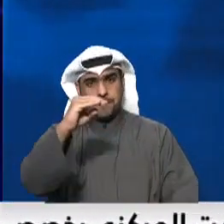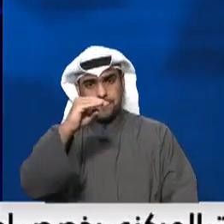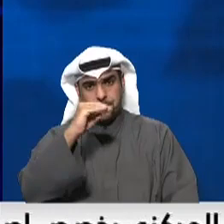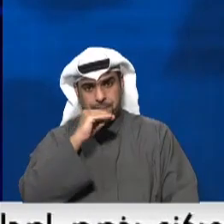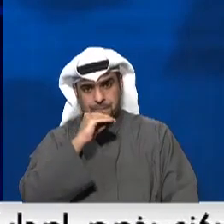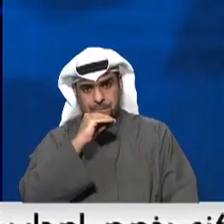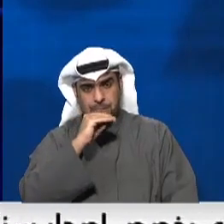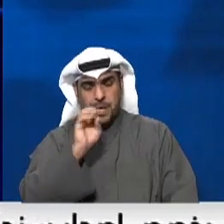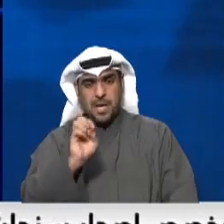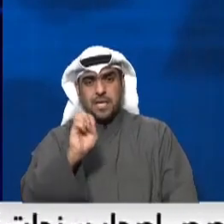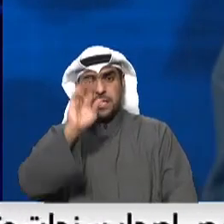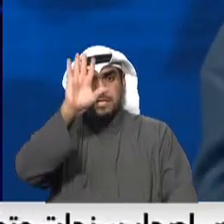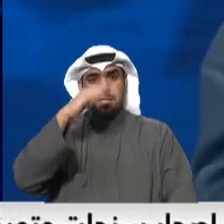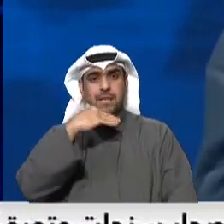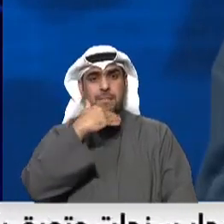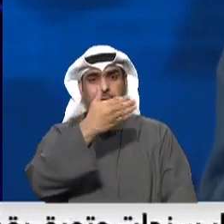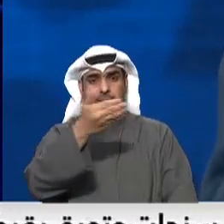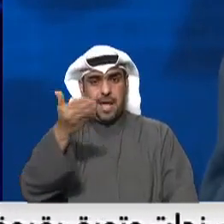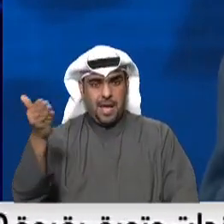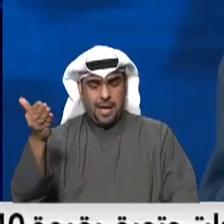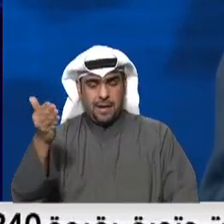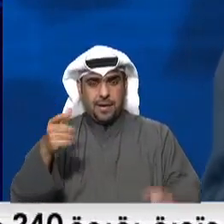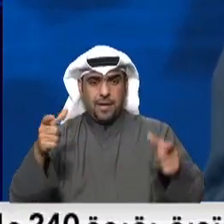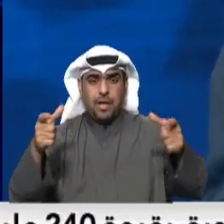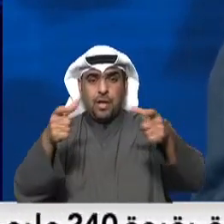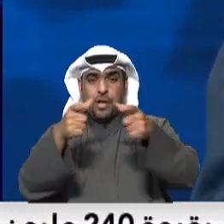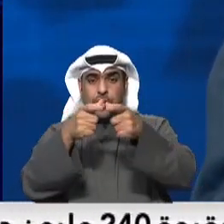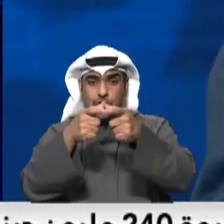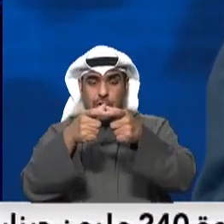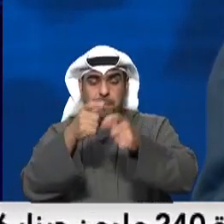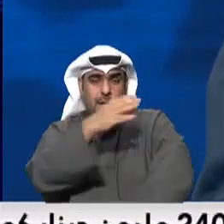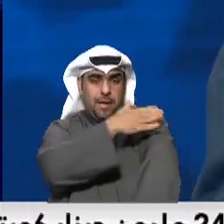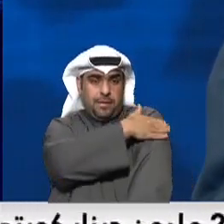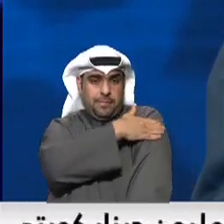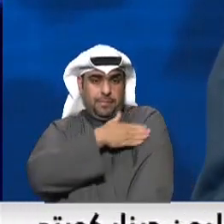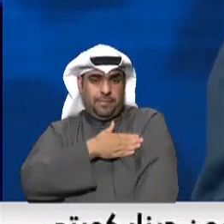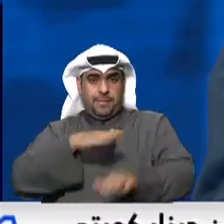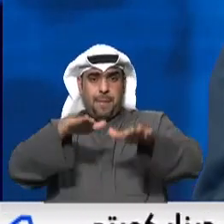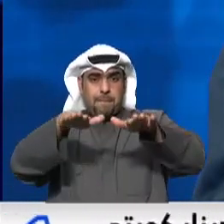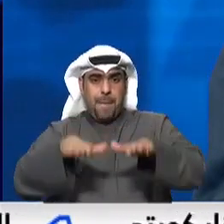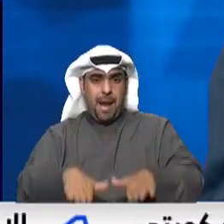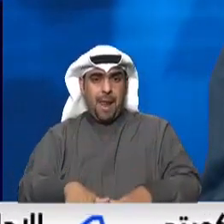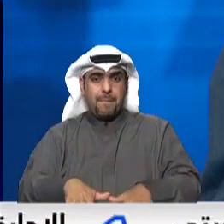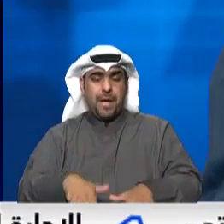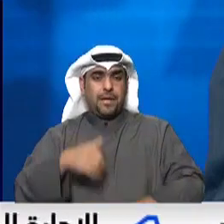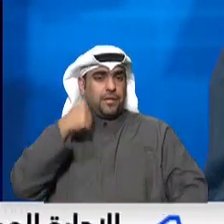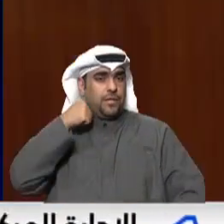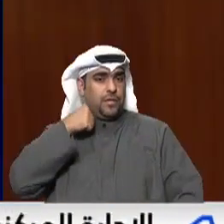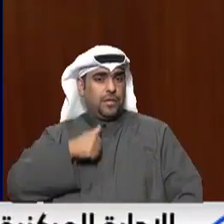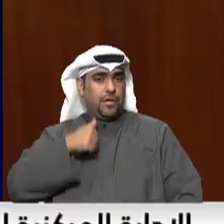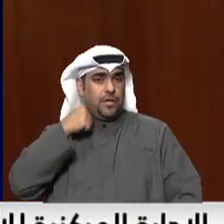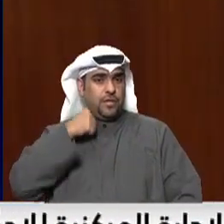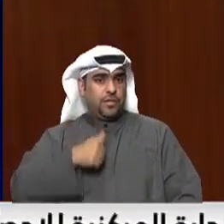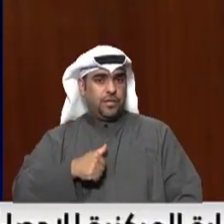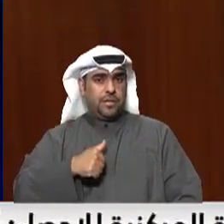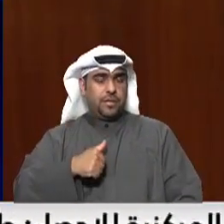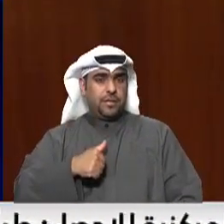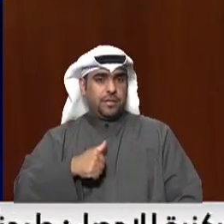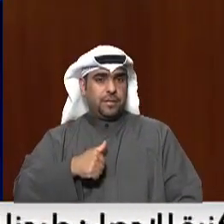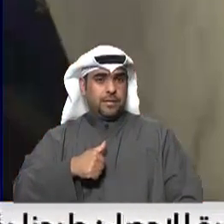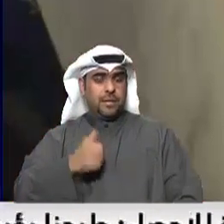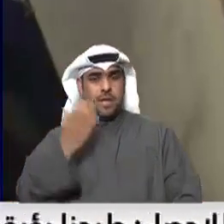صباح الخير. أول جلسة للبرلمان التونسي الجديد بعد أن تم تجميد أعمال البرلمان